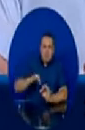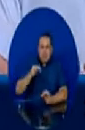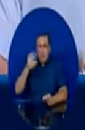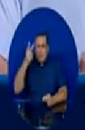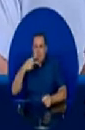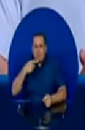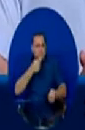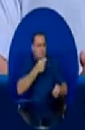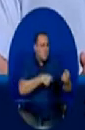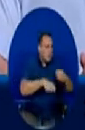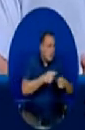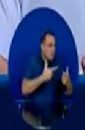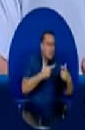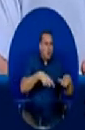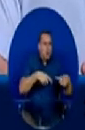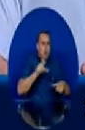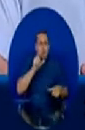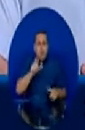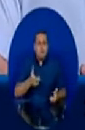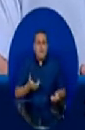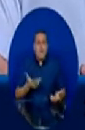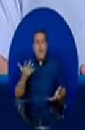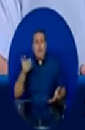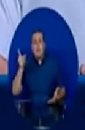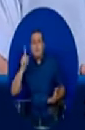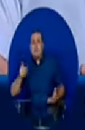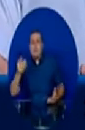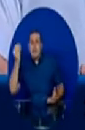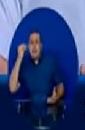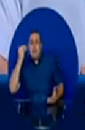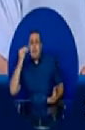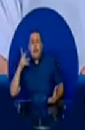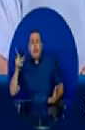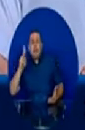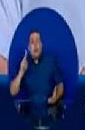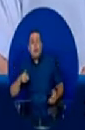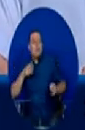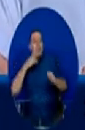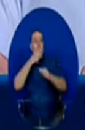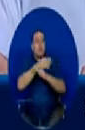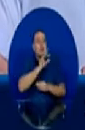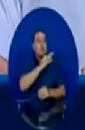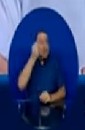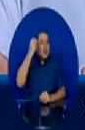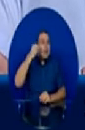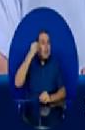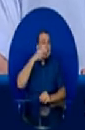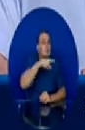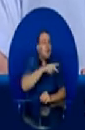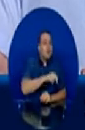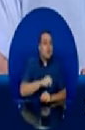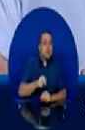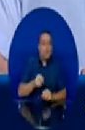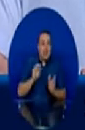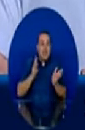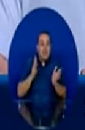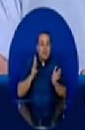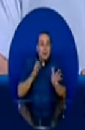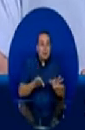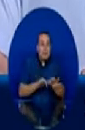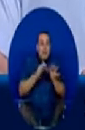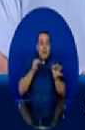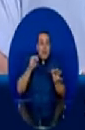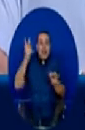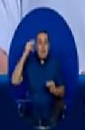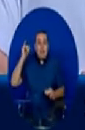במניות ואגרות חוב, מה, איך הם צריכים ללמוד, איך יכולים לפנות אליכם ללמוד את התחום, לפחות תיאורטית בהתחלה ואחר